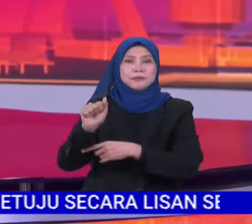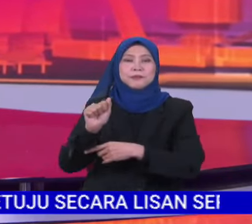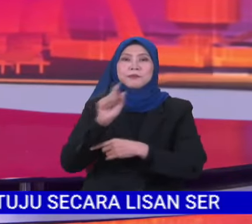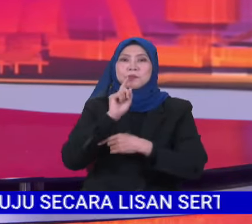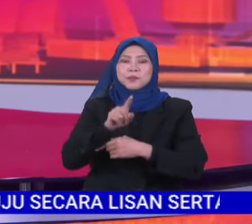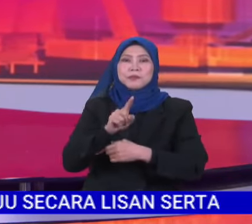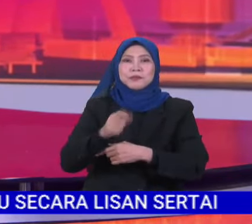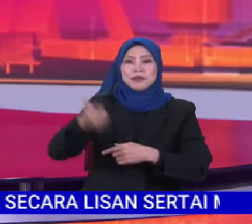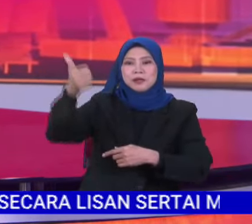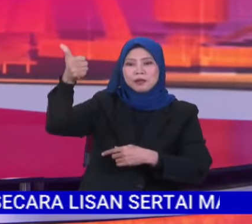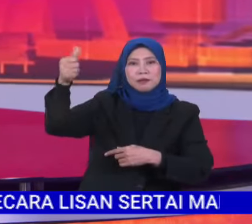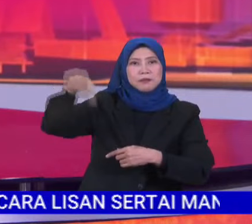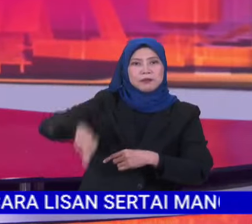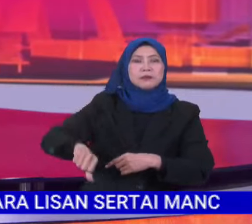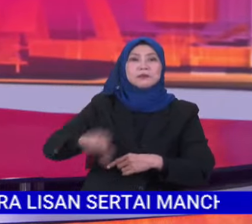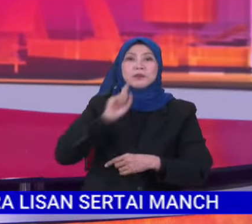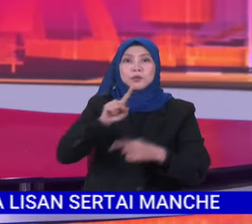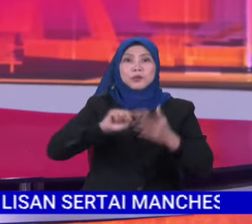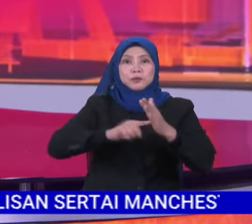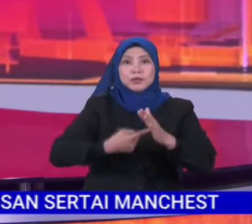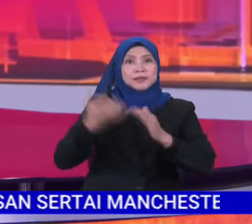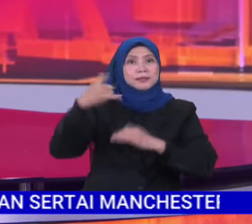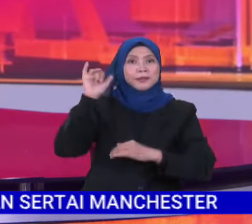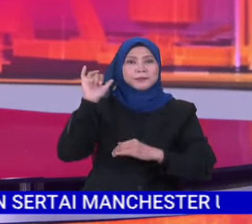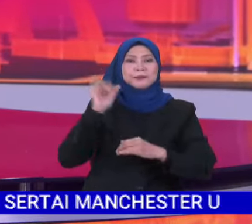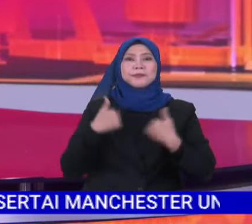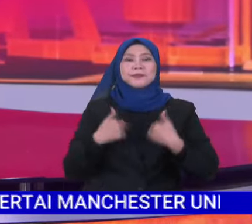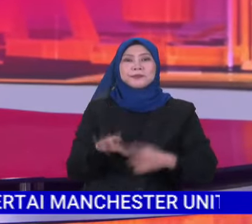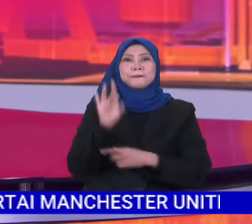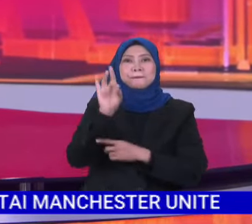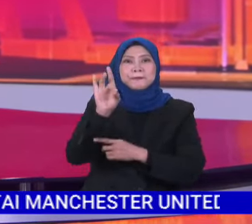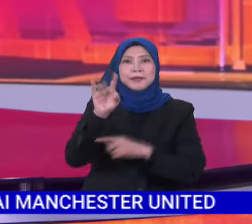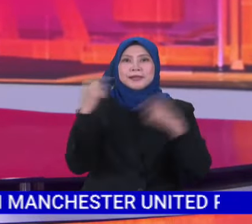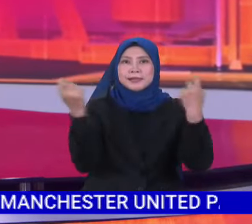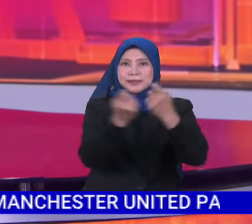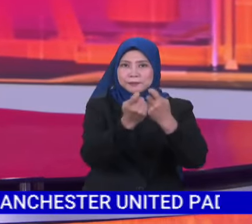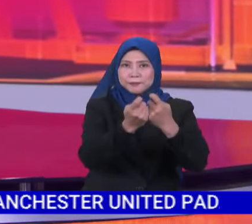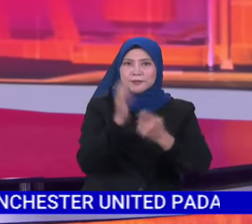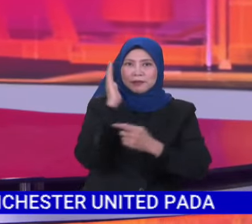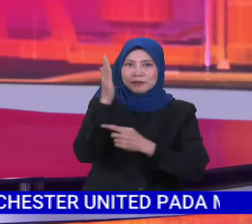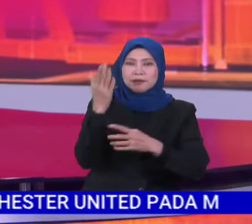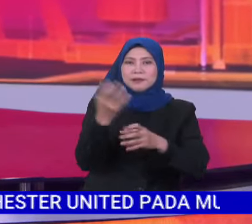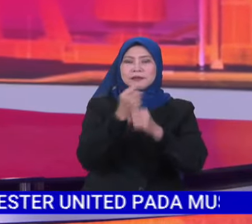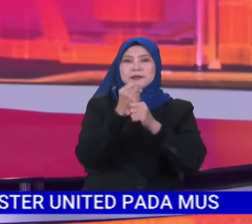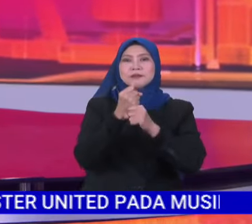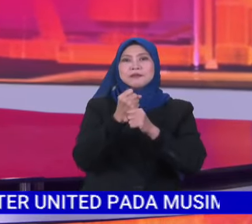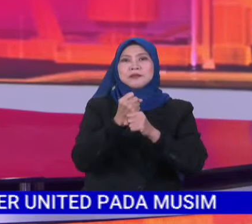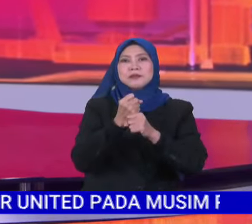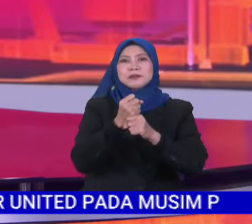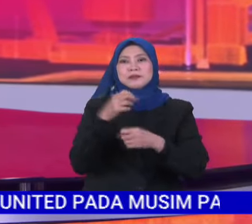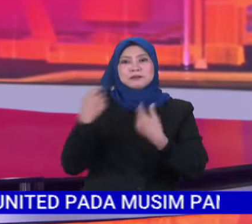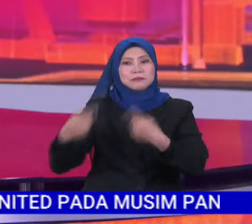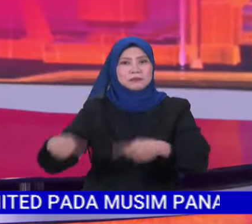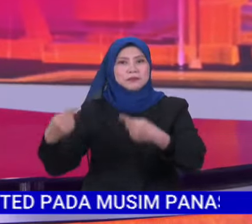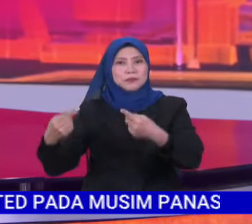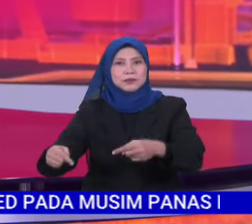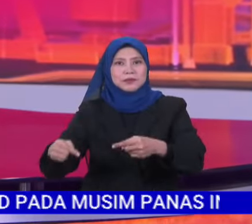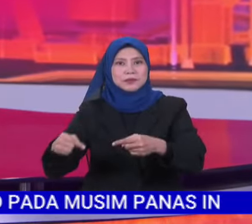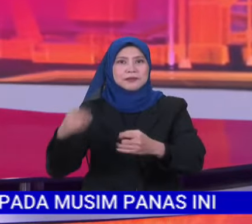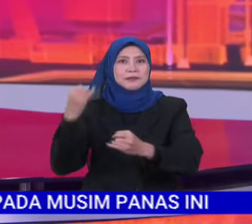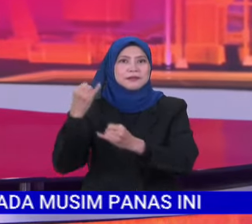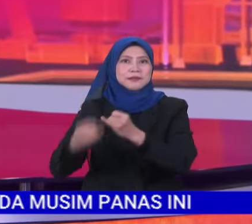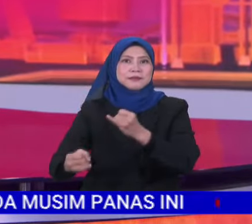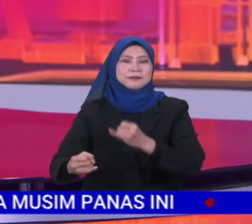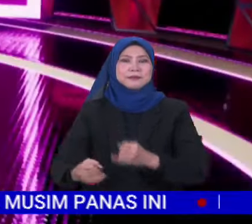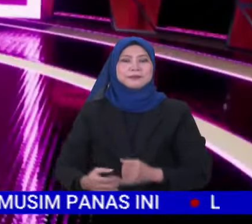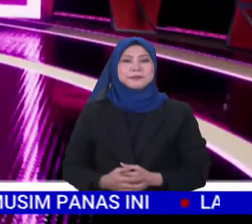diperingkat kalau mati telah berlangsung semalam dengan melibatkan delapan pasukan fatal merebus slot sehingga kepulauan akhir